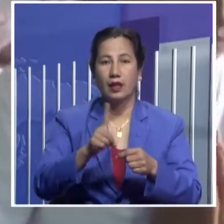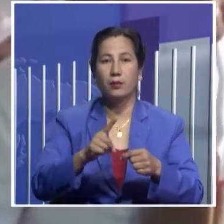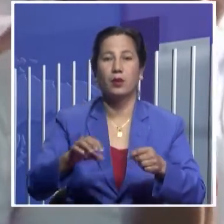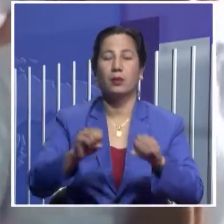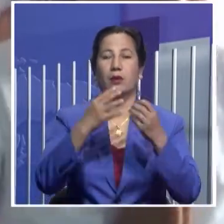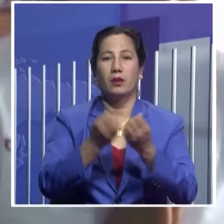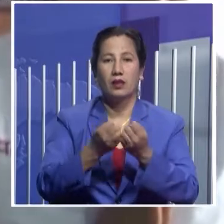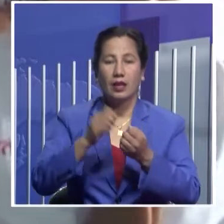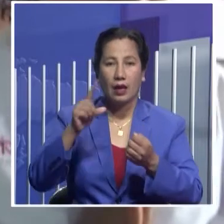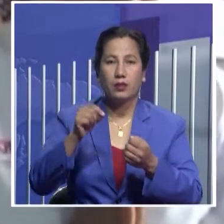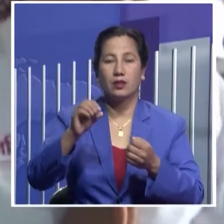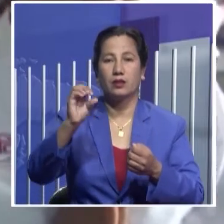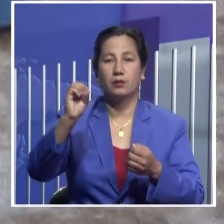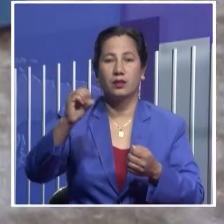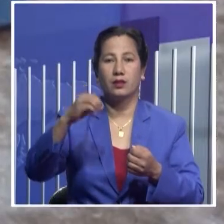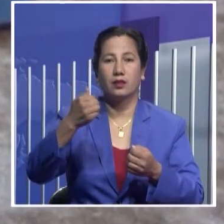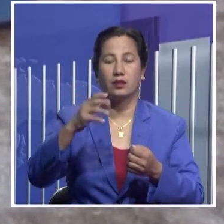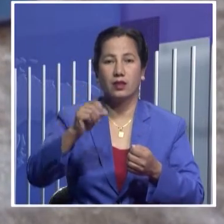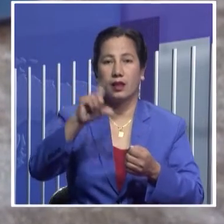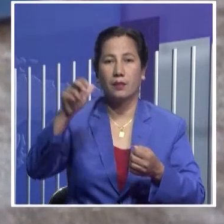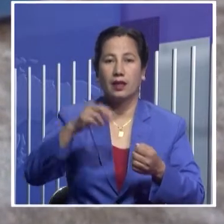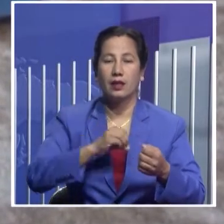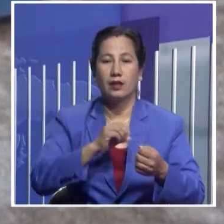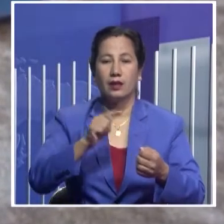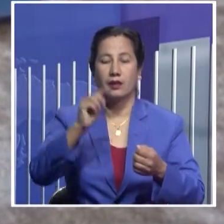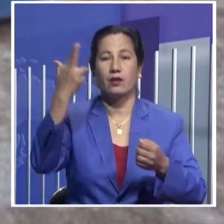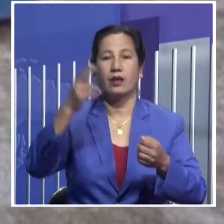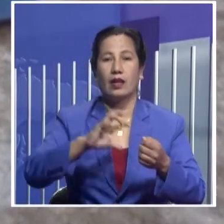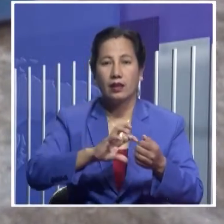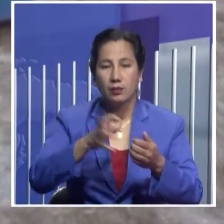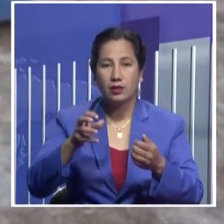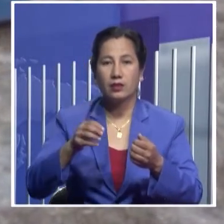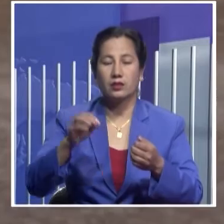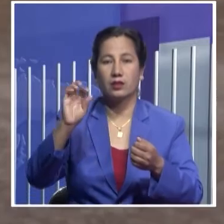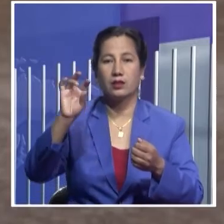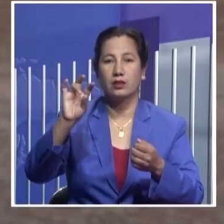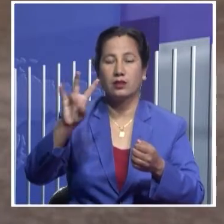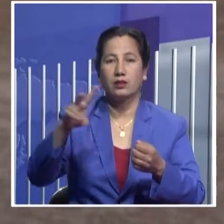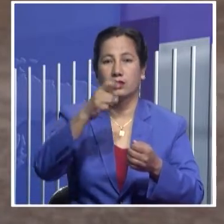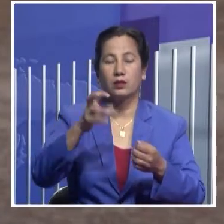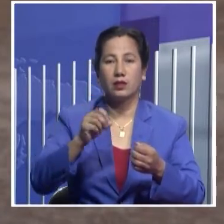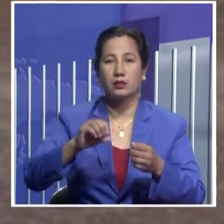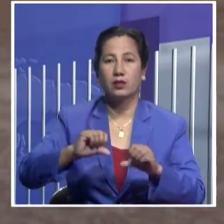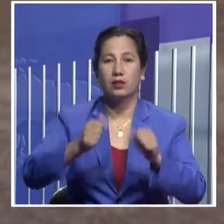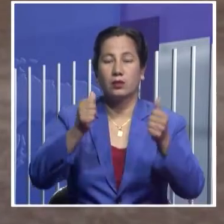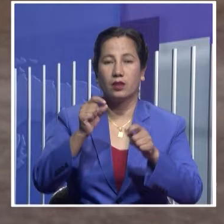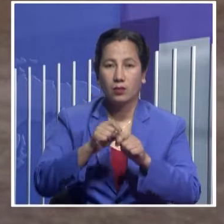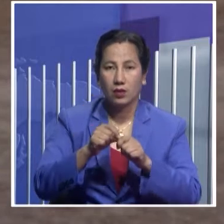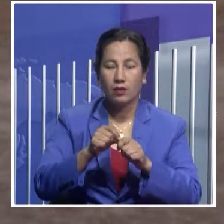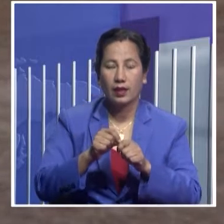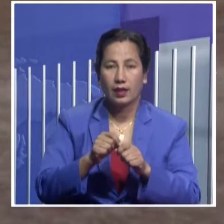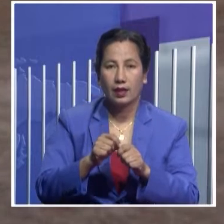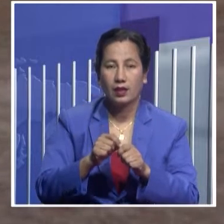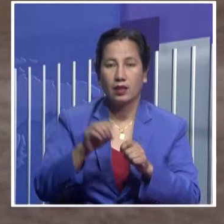आवश्यक रहेको पतञ्जली योग समिति नेपाल कर्णाली प्रदेशका संयोजक शिवराज जोशी बताउनुहुन्छ। सफल बनाउनका लागि, समृद्धि